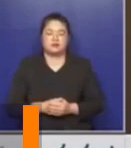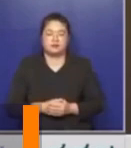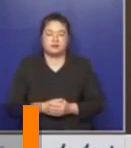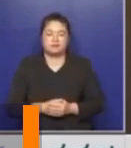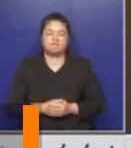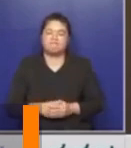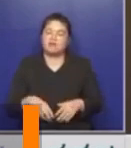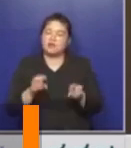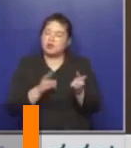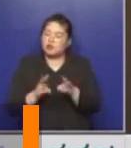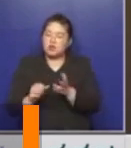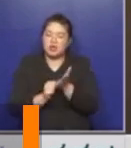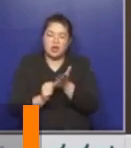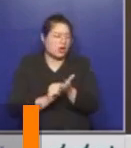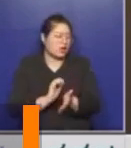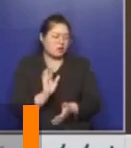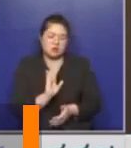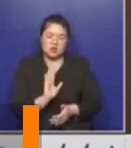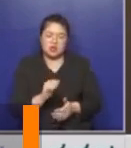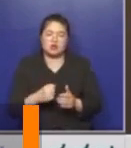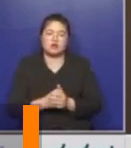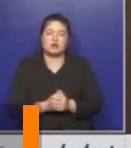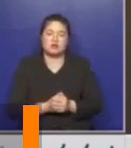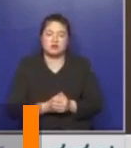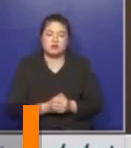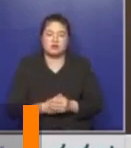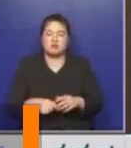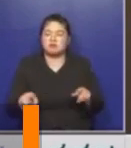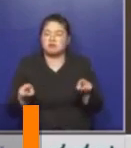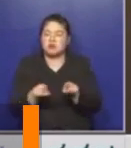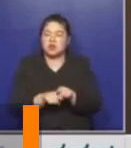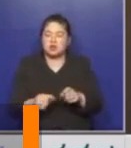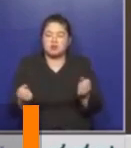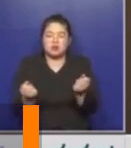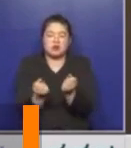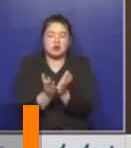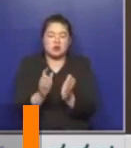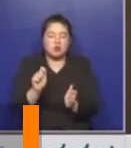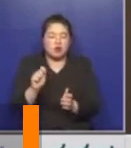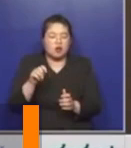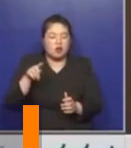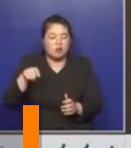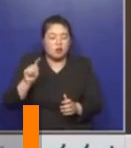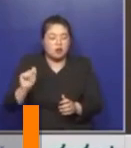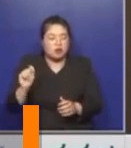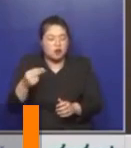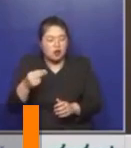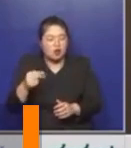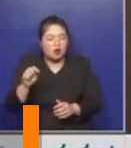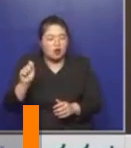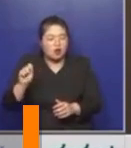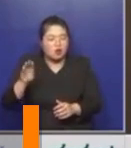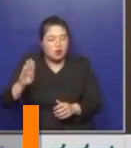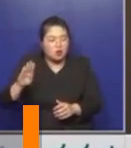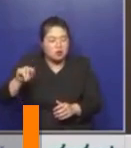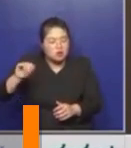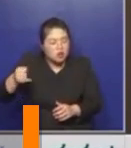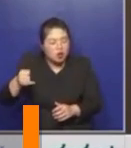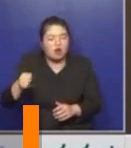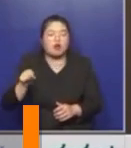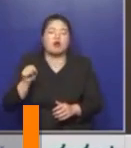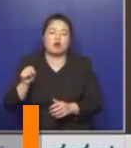การปฏิรูปแต่คือการขยายอำนาจเพิ่มภาระการทำงานขององค์กรปกครองส่วนท้องถิ่น